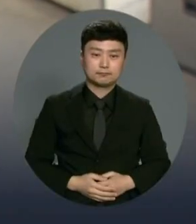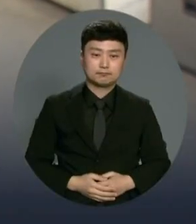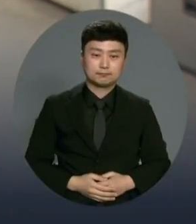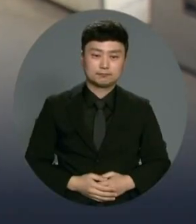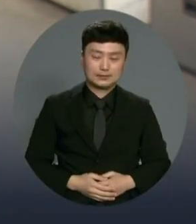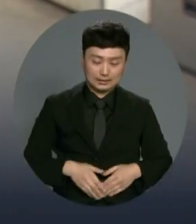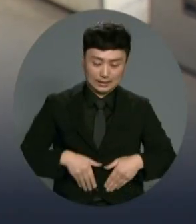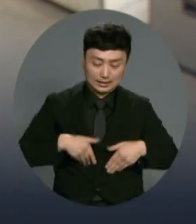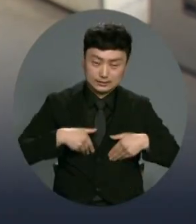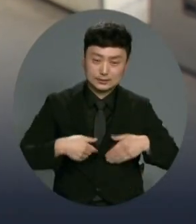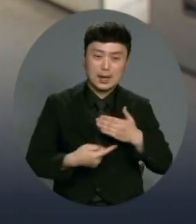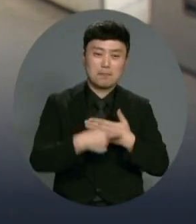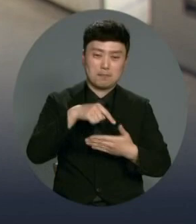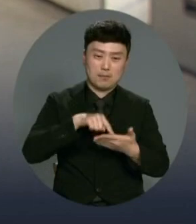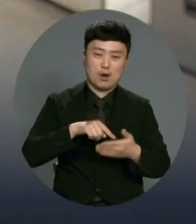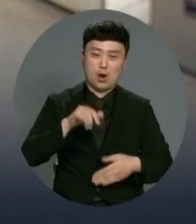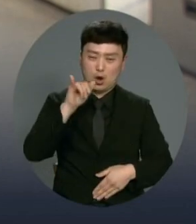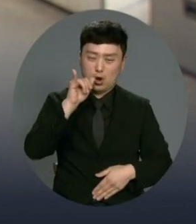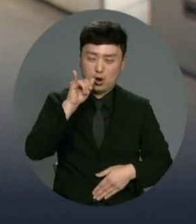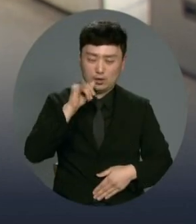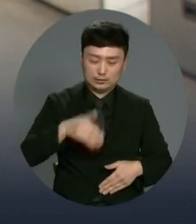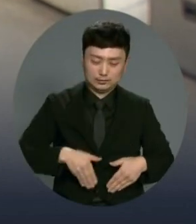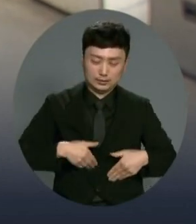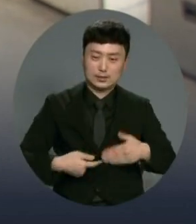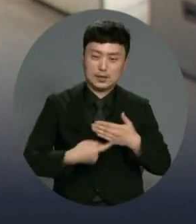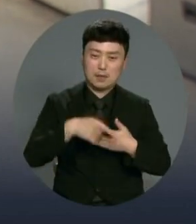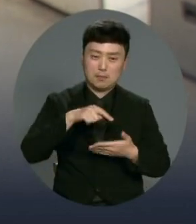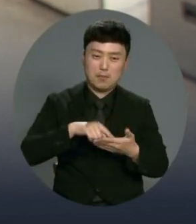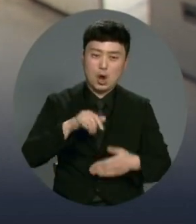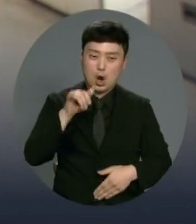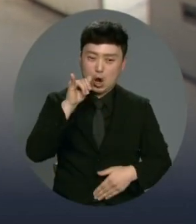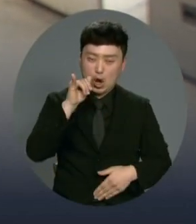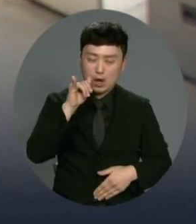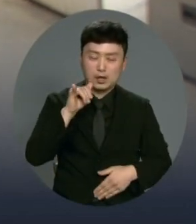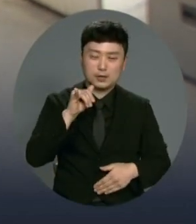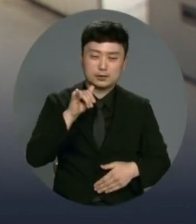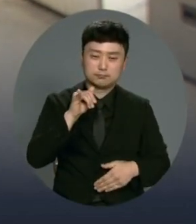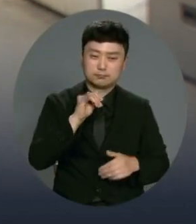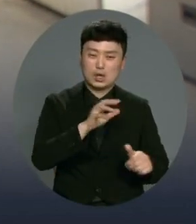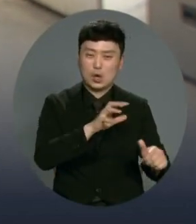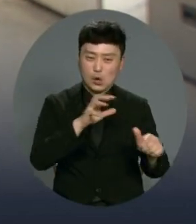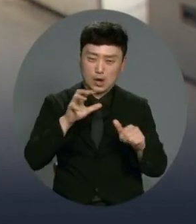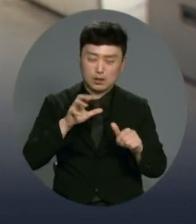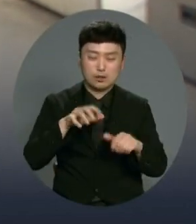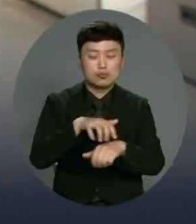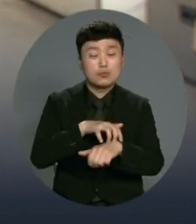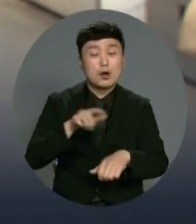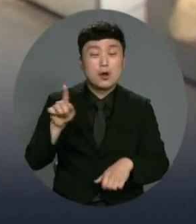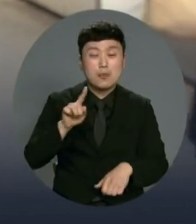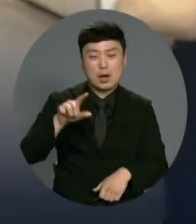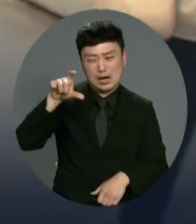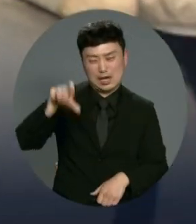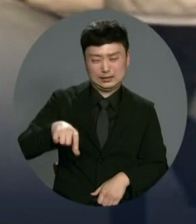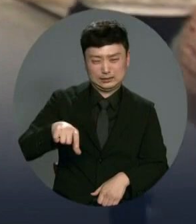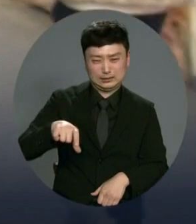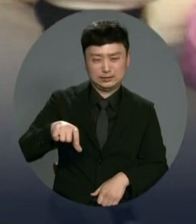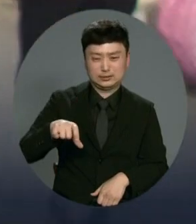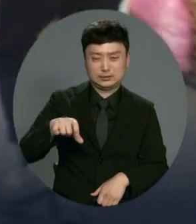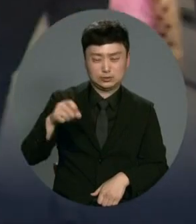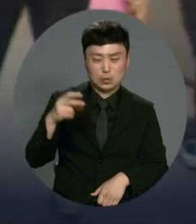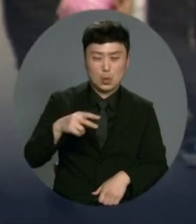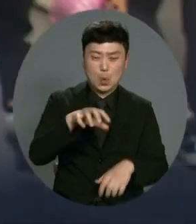정이 있다 그래야 되나요? 뭐 그런 거 이제 정이 있다는 거는 최대한 장점으로 부각을 하고 불편한 부분, 뭐 카드라든지